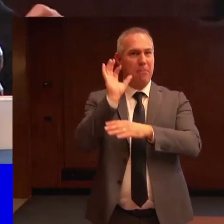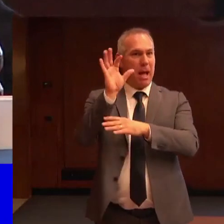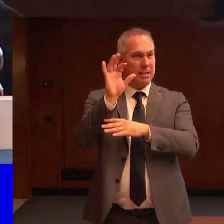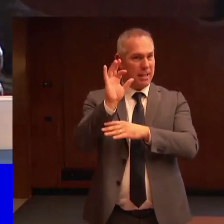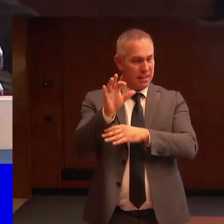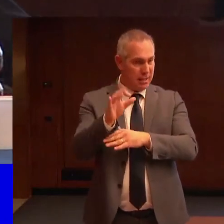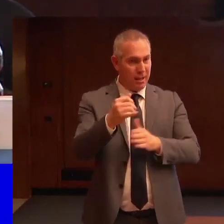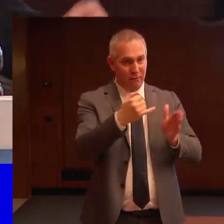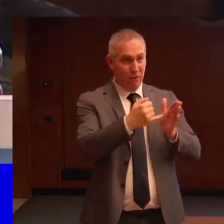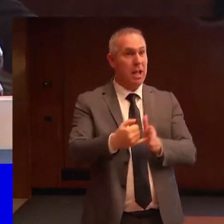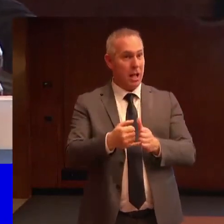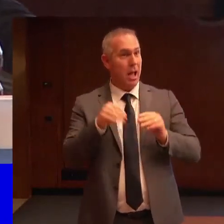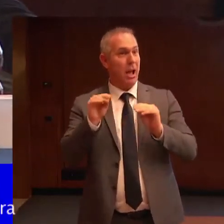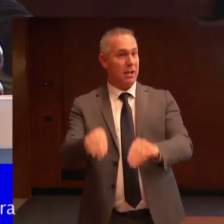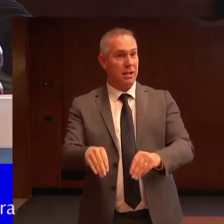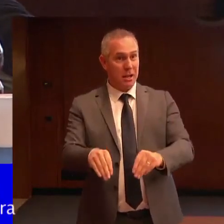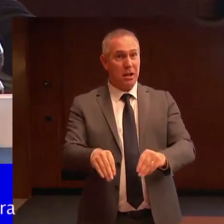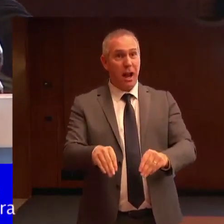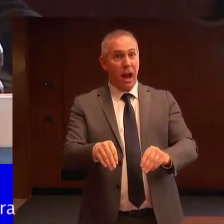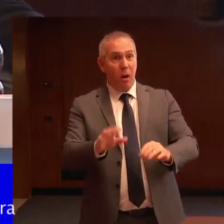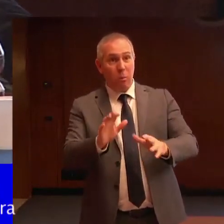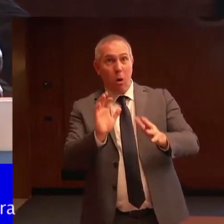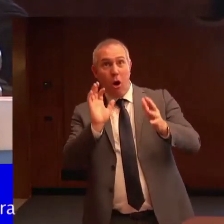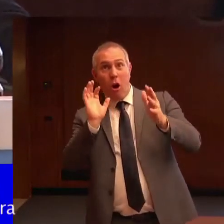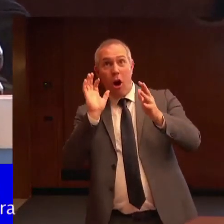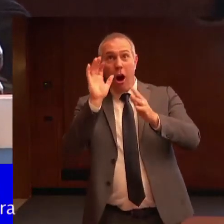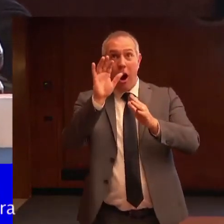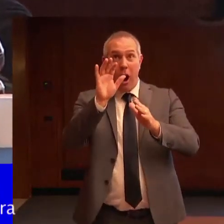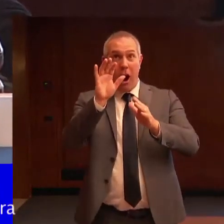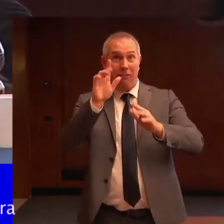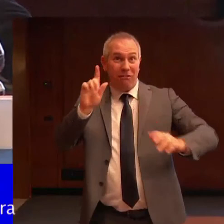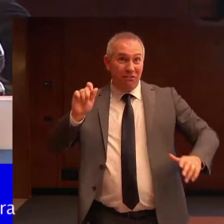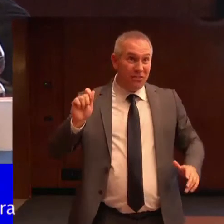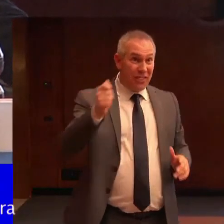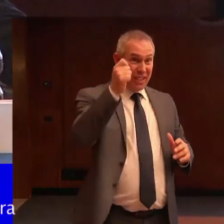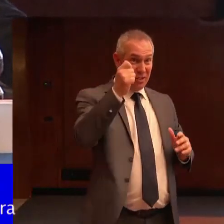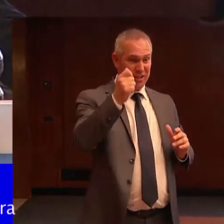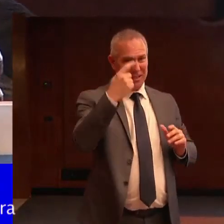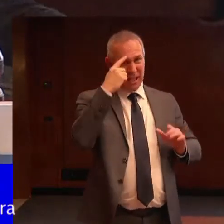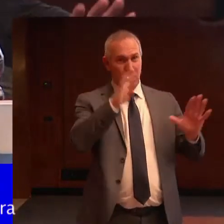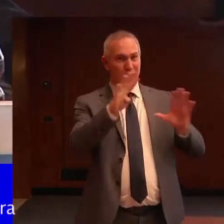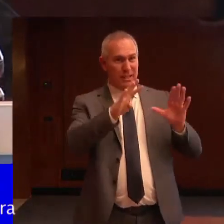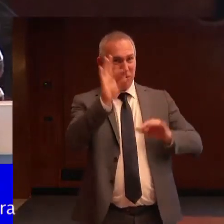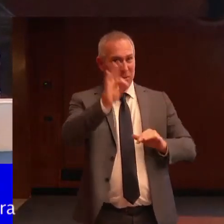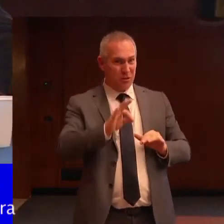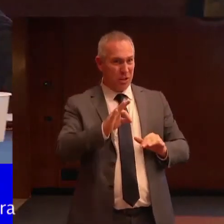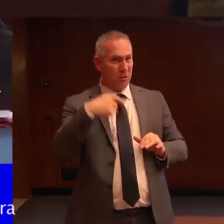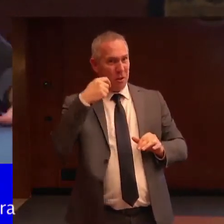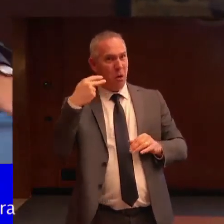Arrivano con un... possono fare punto e vincere. Nel 90% dei film hollywoodiani avrebbero